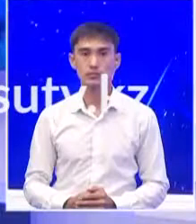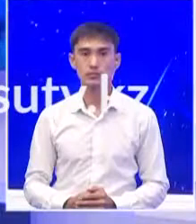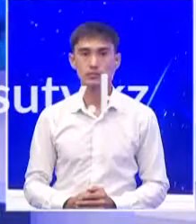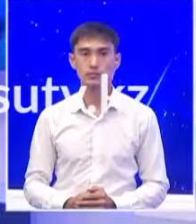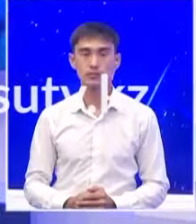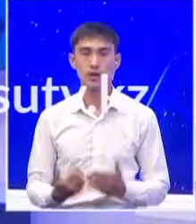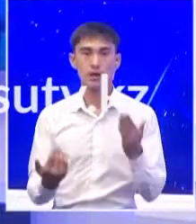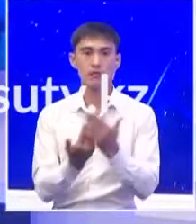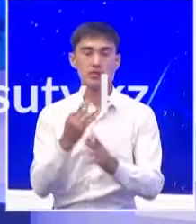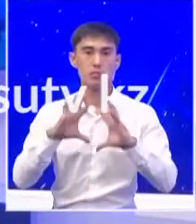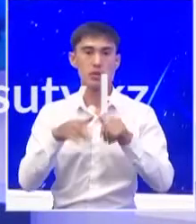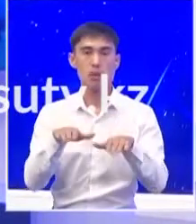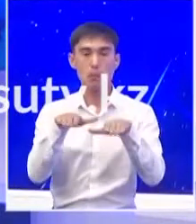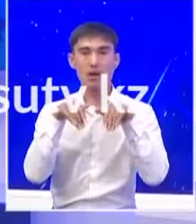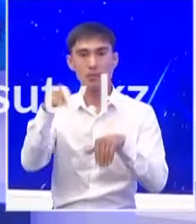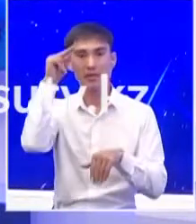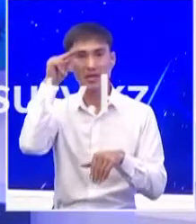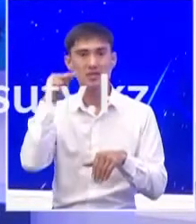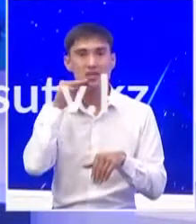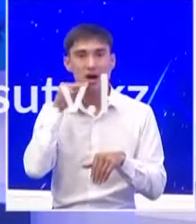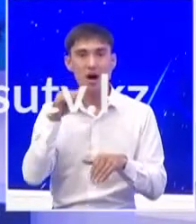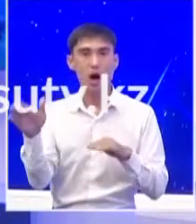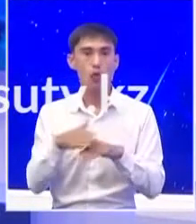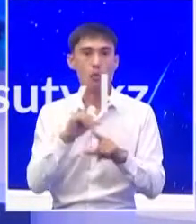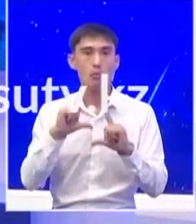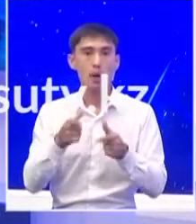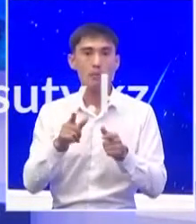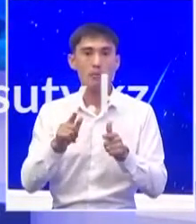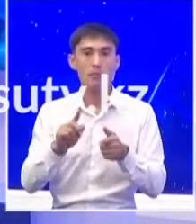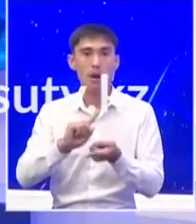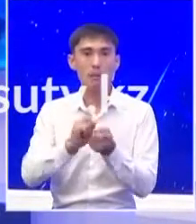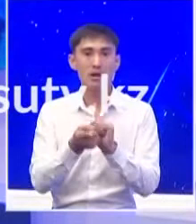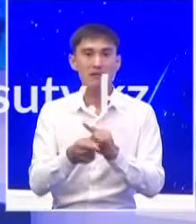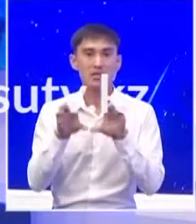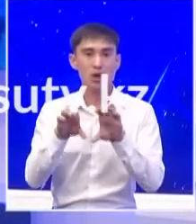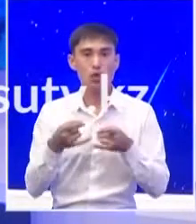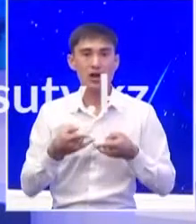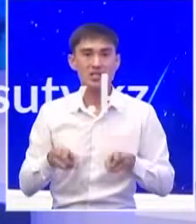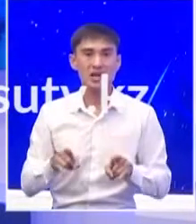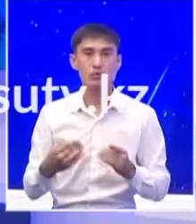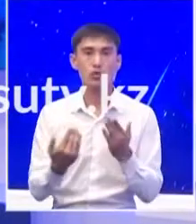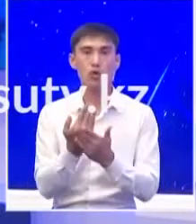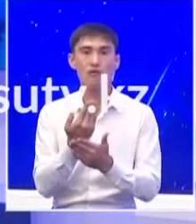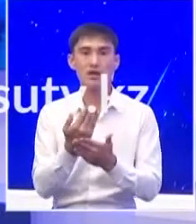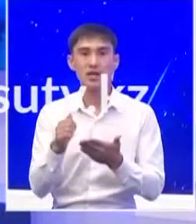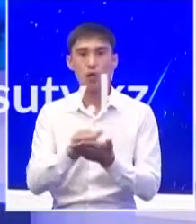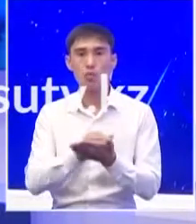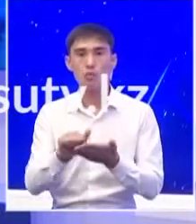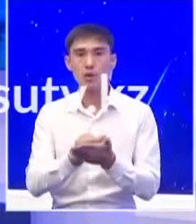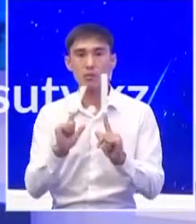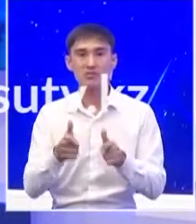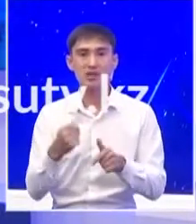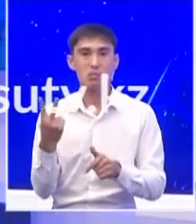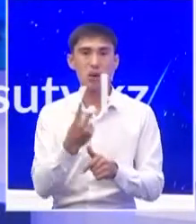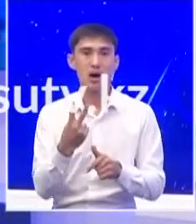К новостям мира. Парламент Китая одобрил поправки в закон о рождаемости. Новая редакция документа позволяет